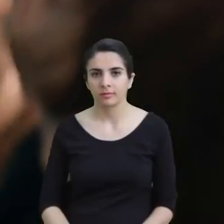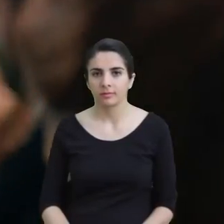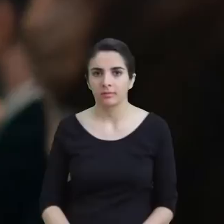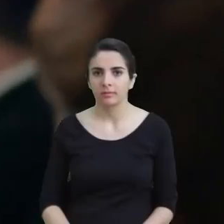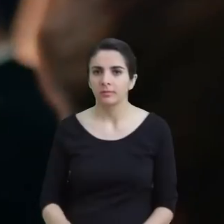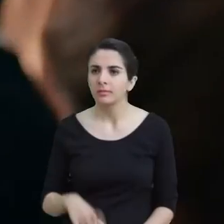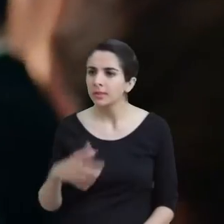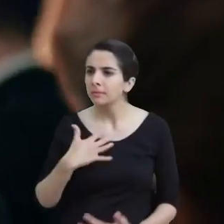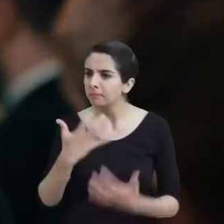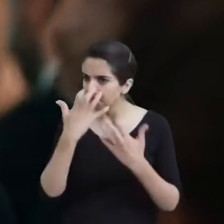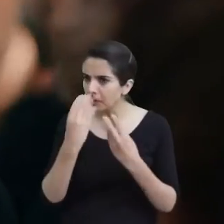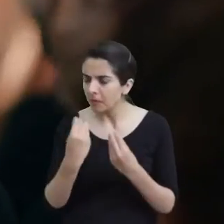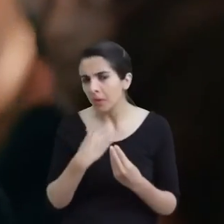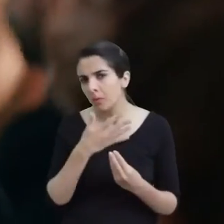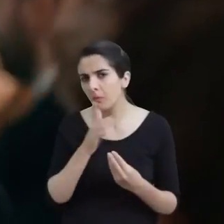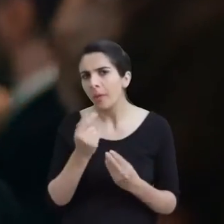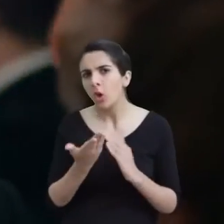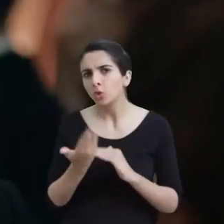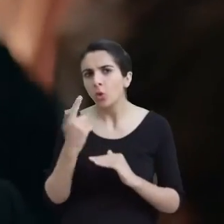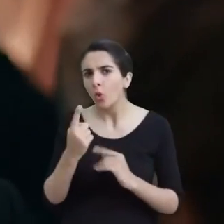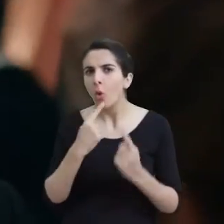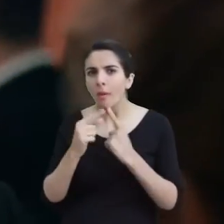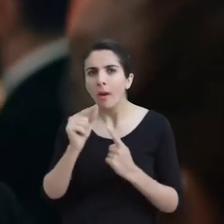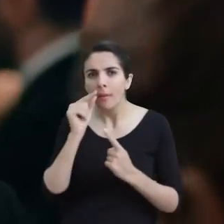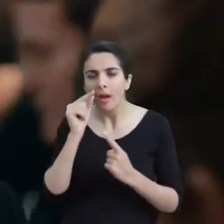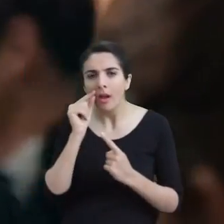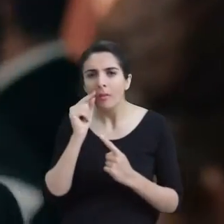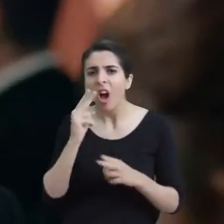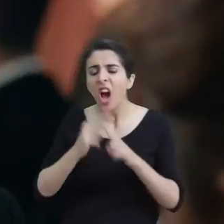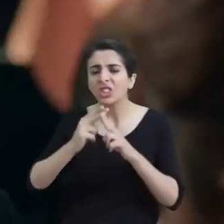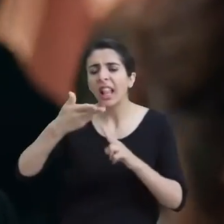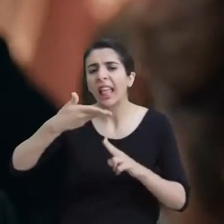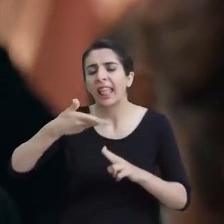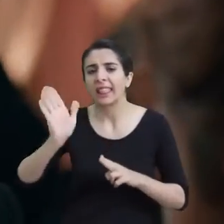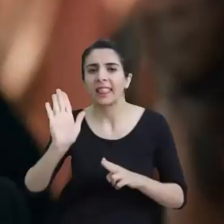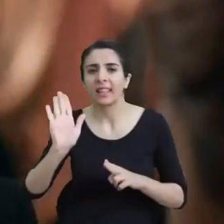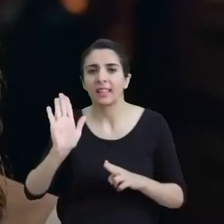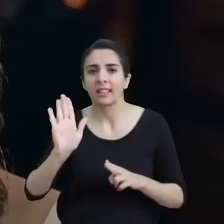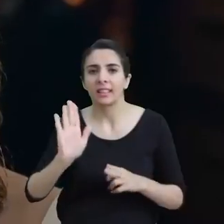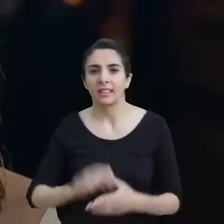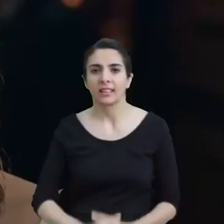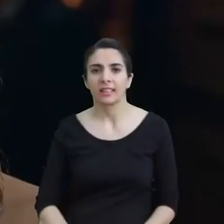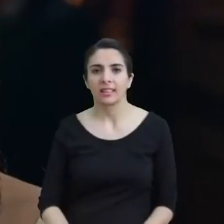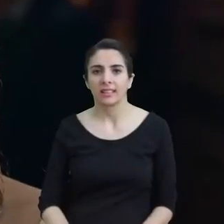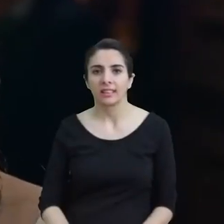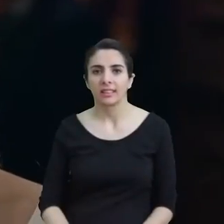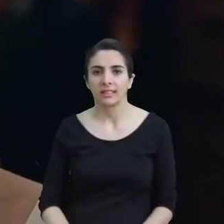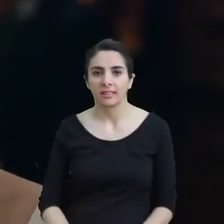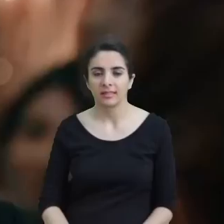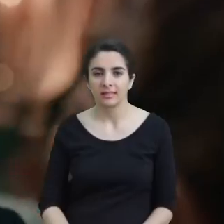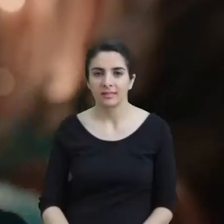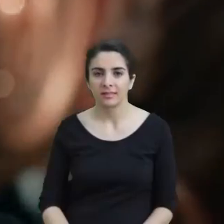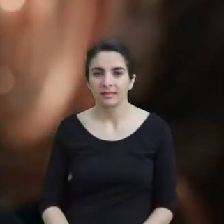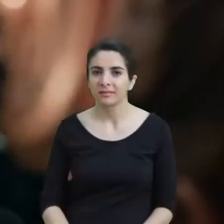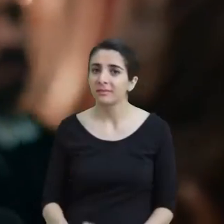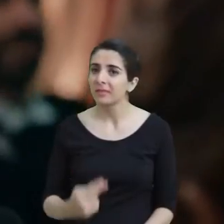Sizi ne kadar teselli eder bilemem ama az önce burada konuştuğunuz beyefendi acilen çıkmak mecburiyetinde kaldı. Lara